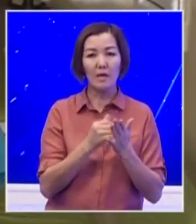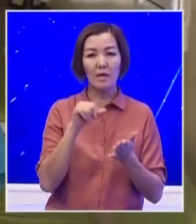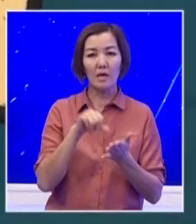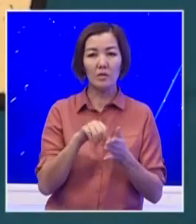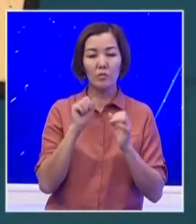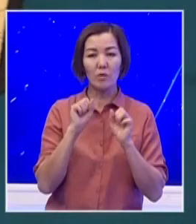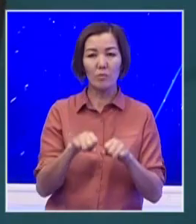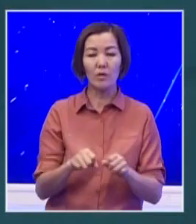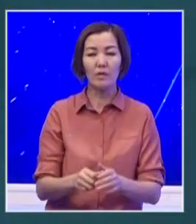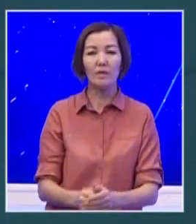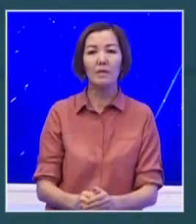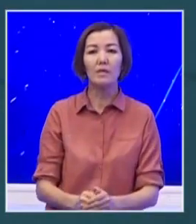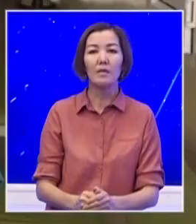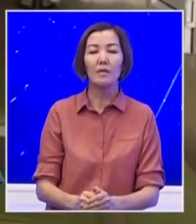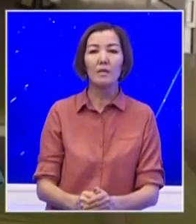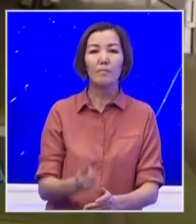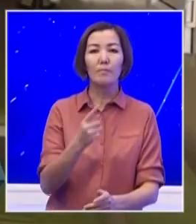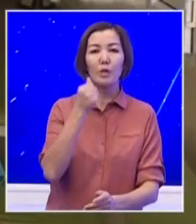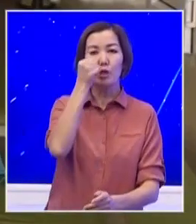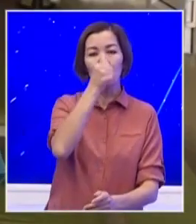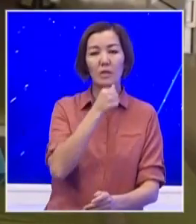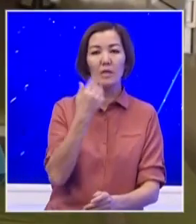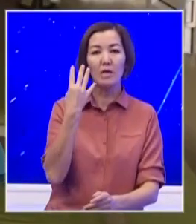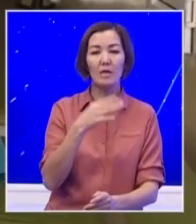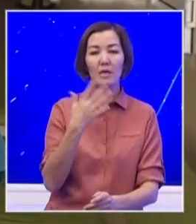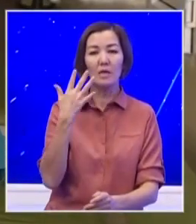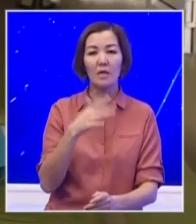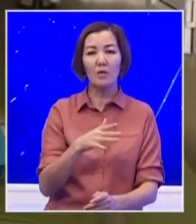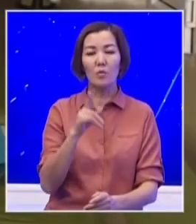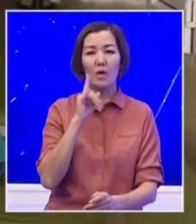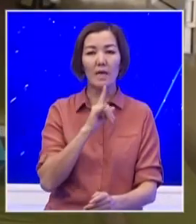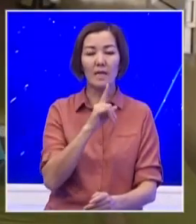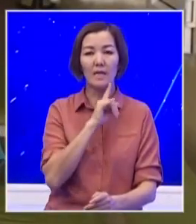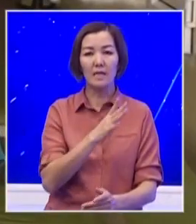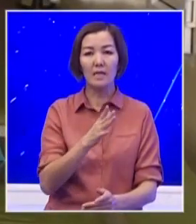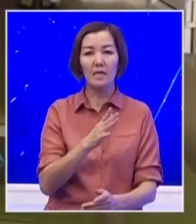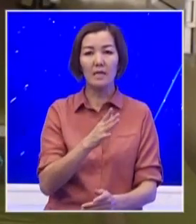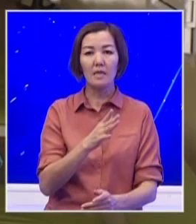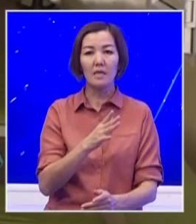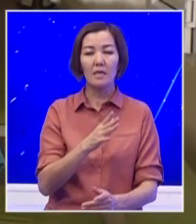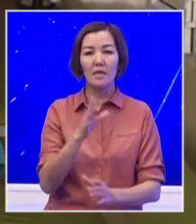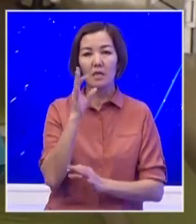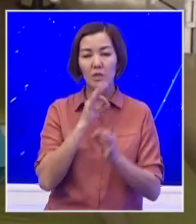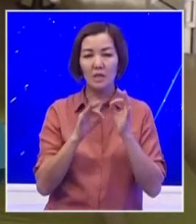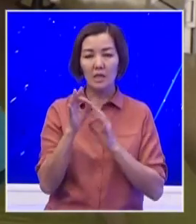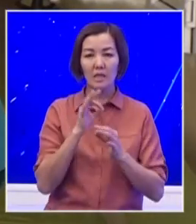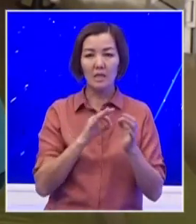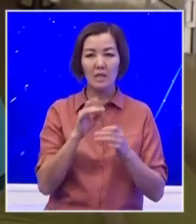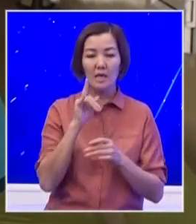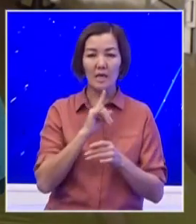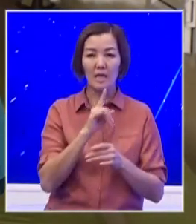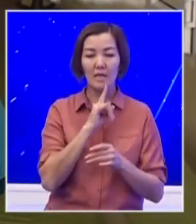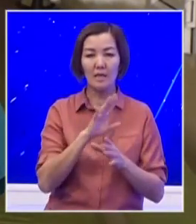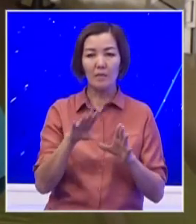бағдарламаны бастауға кірісіп отыр. Бір жылда 40-50 әйел адамға, әйелдерге шекін бедеулік мәселесі бар әйелдерді